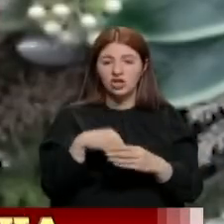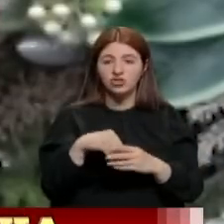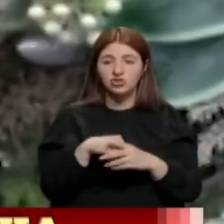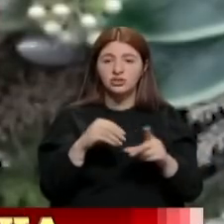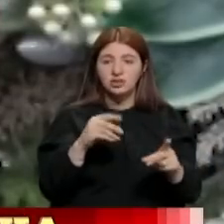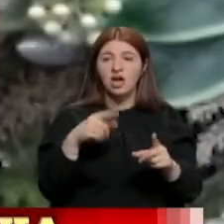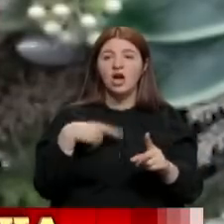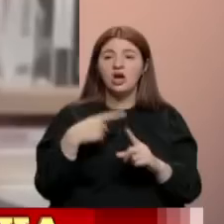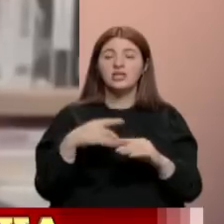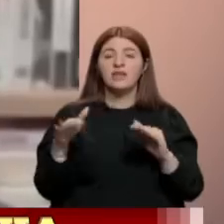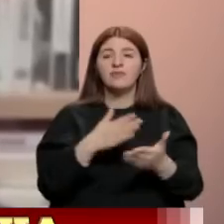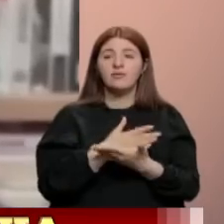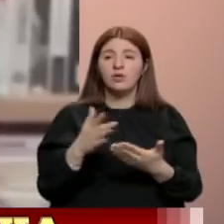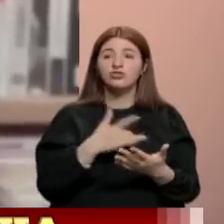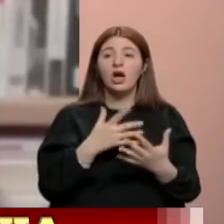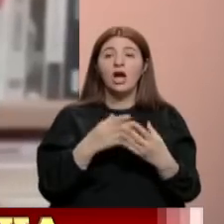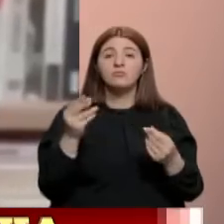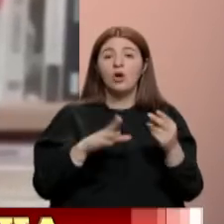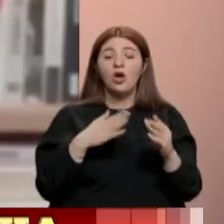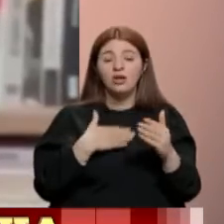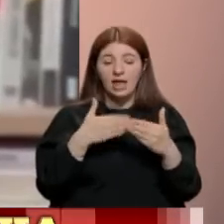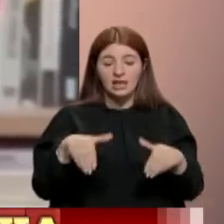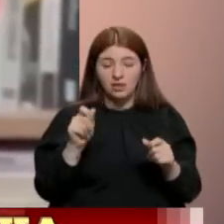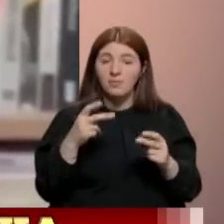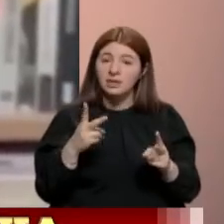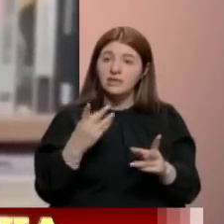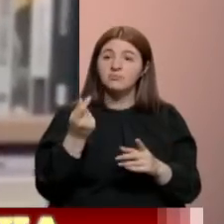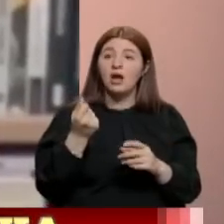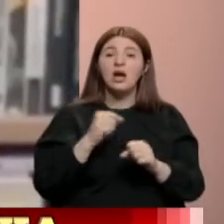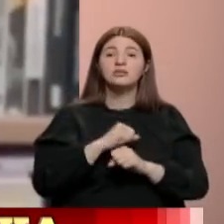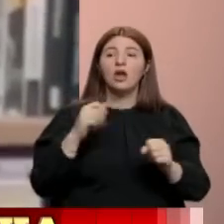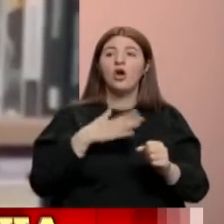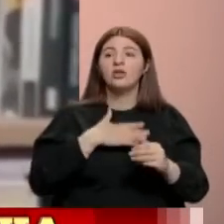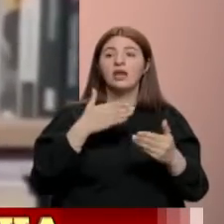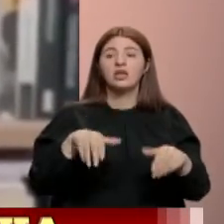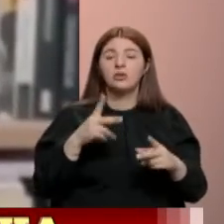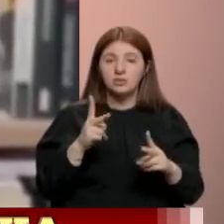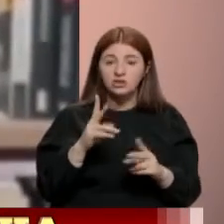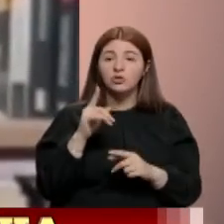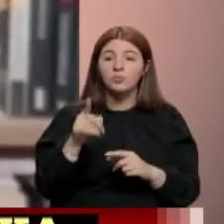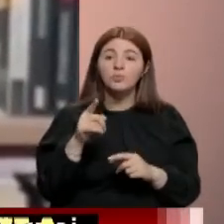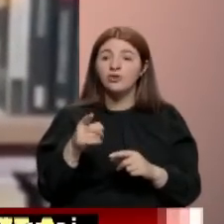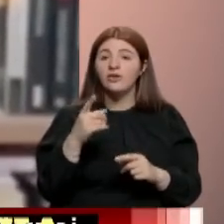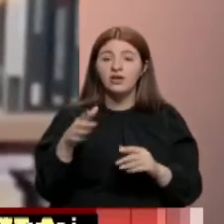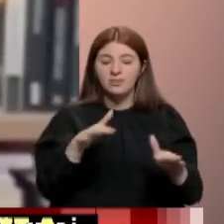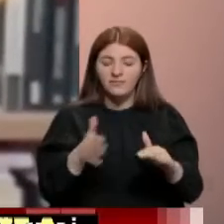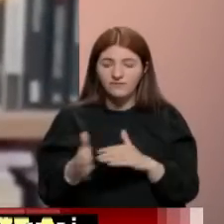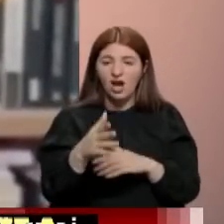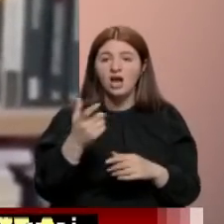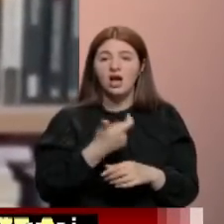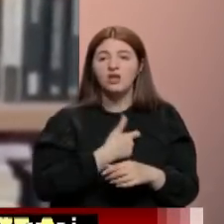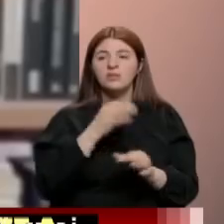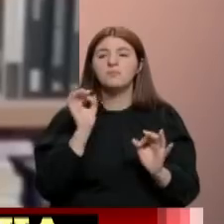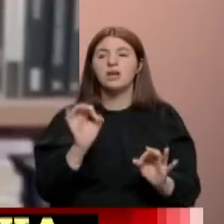artçı depremler devam ediyor. Can kayıplarının önüne geçebiliriz, maddi kayıpların önüne geçebiliriz. Bu fay yasasının bir an önce